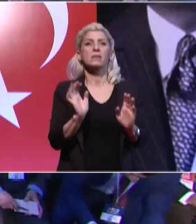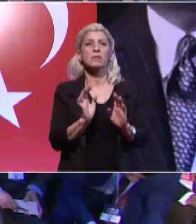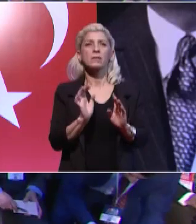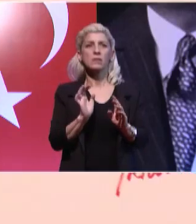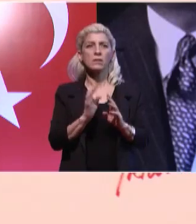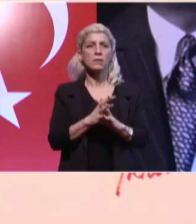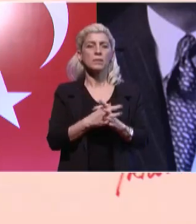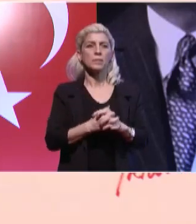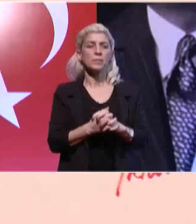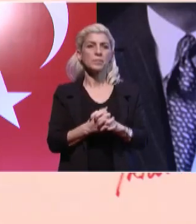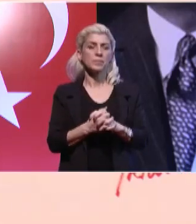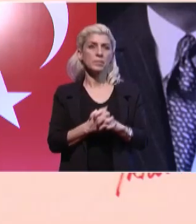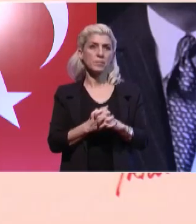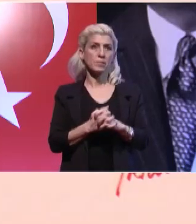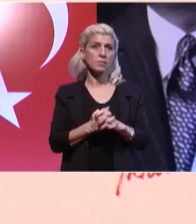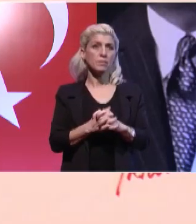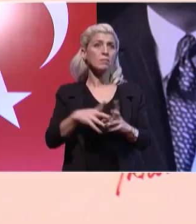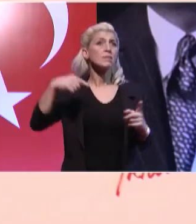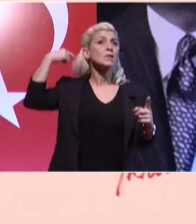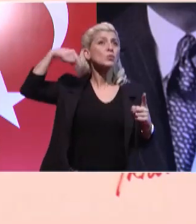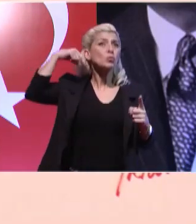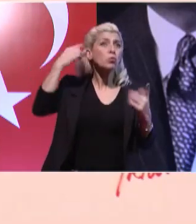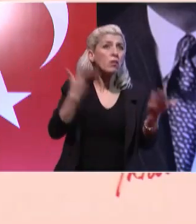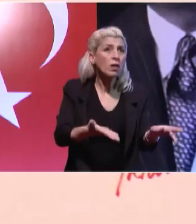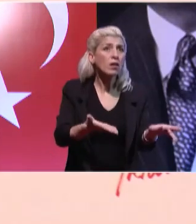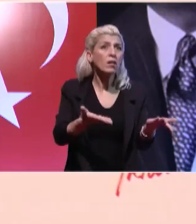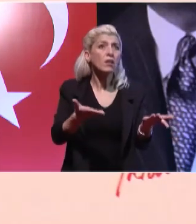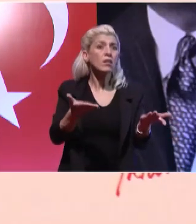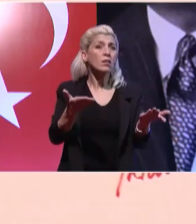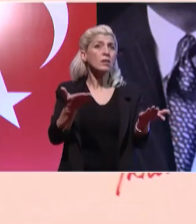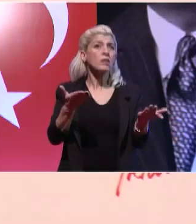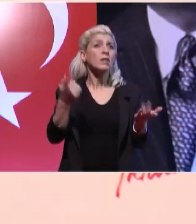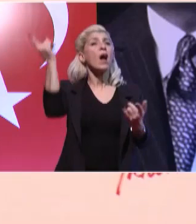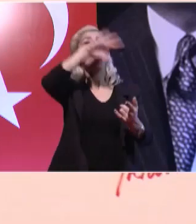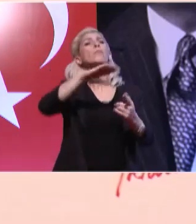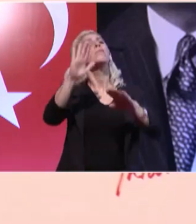Başa kullanırlar. Suriye'ye gir derler. Sırtını sıvazlarlar.